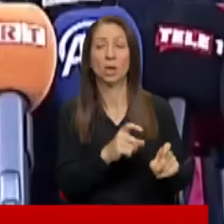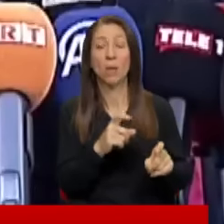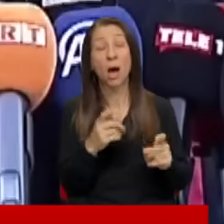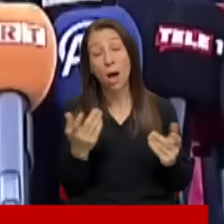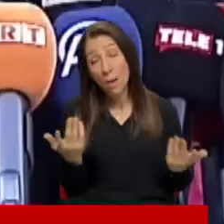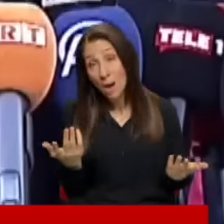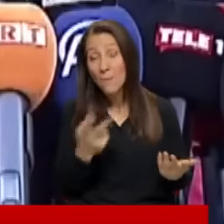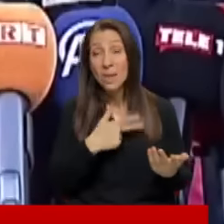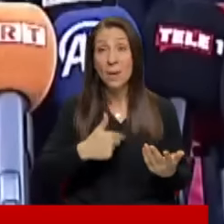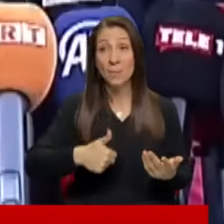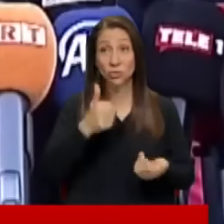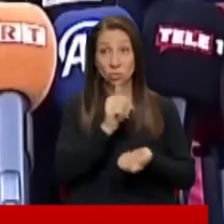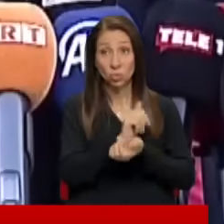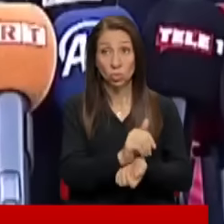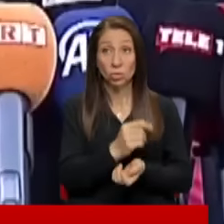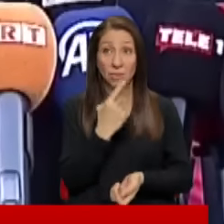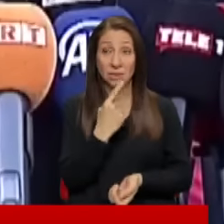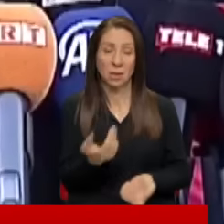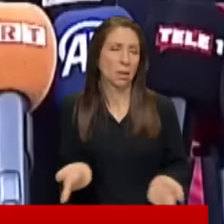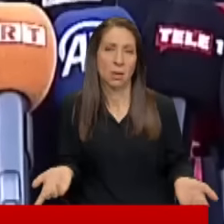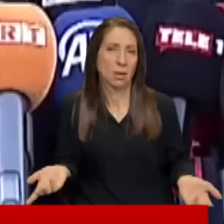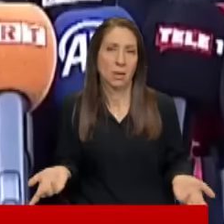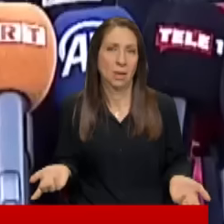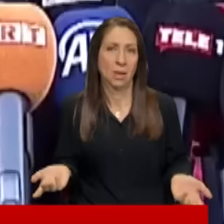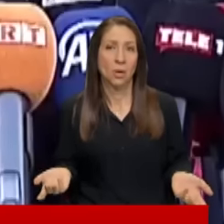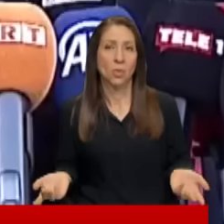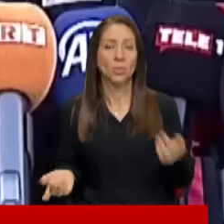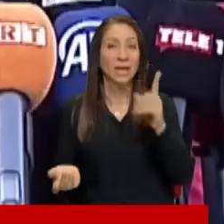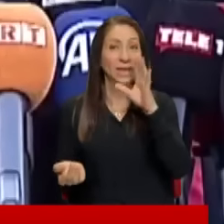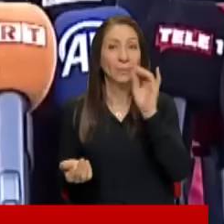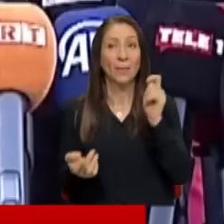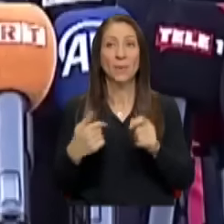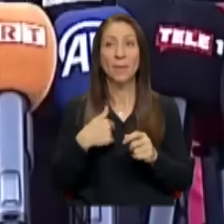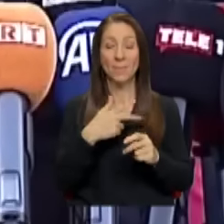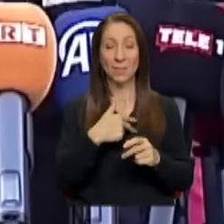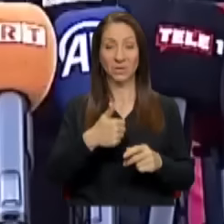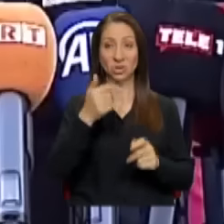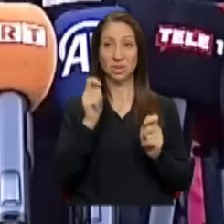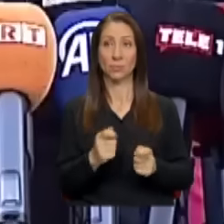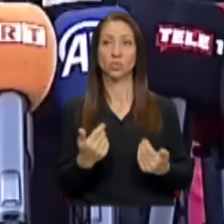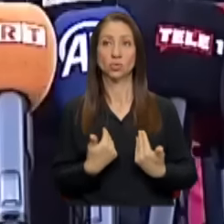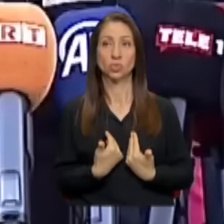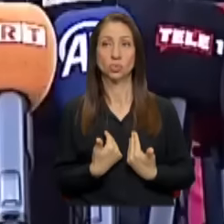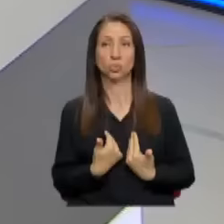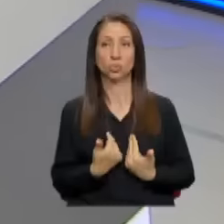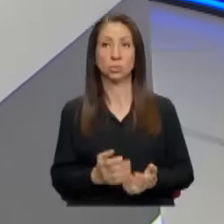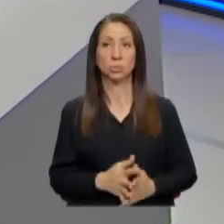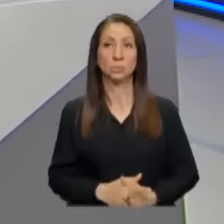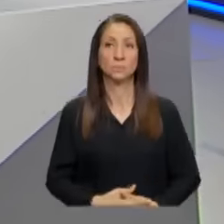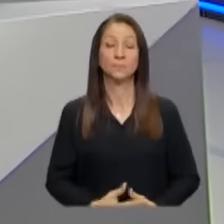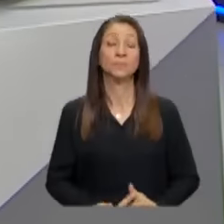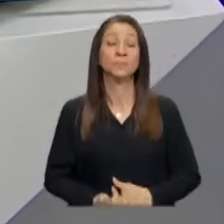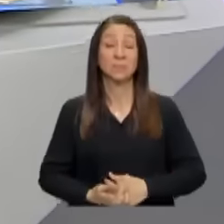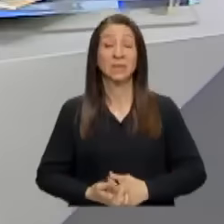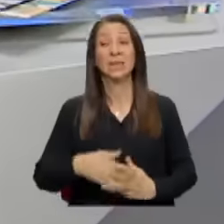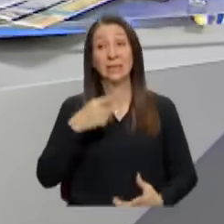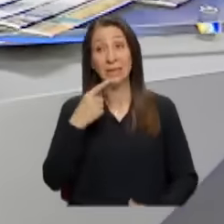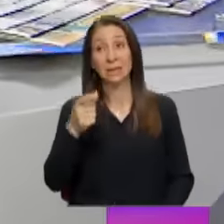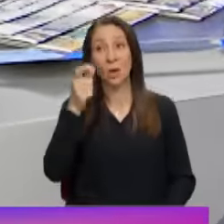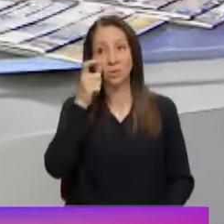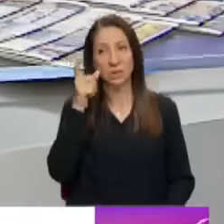Ama belediye başkanını tutuklamak nedir ya? Yani bunu kime yaptınız da benim belediye başkanıma yapıyorsunuz? Dedi